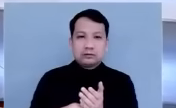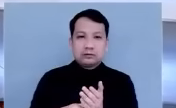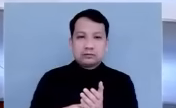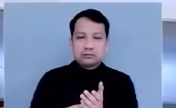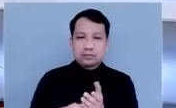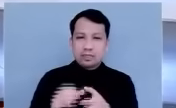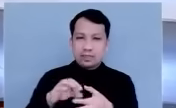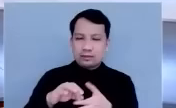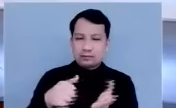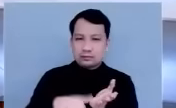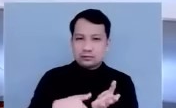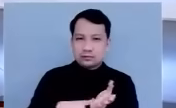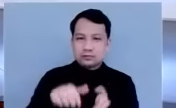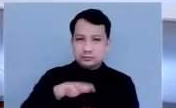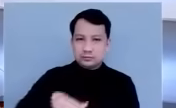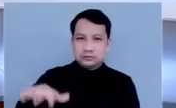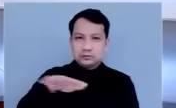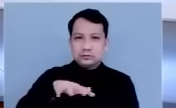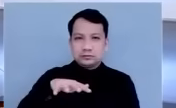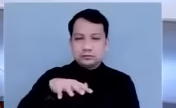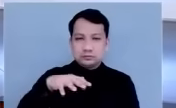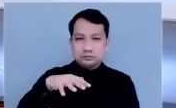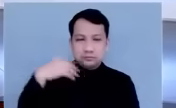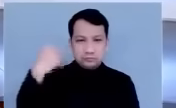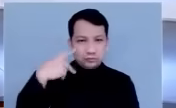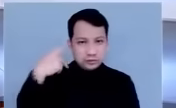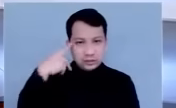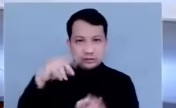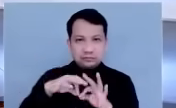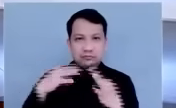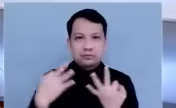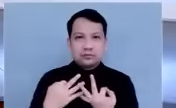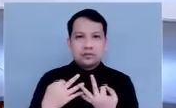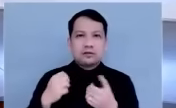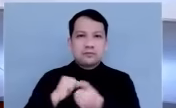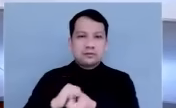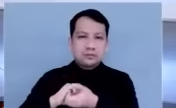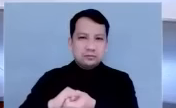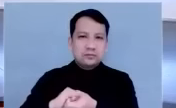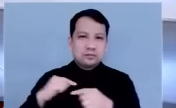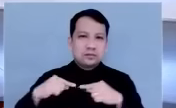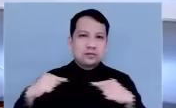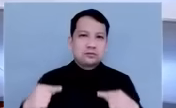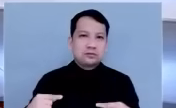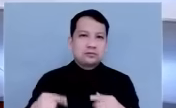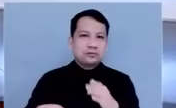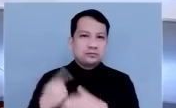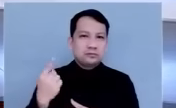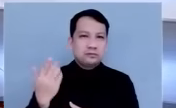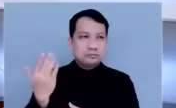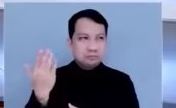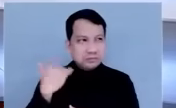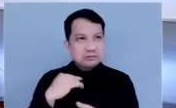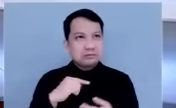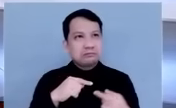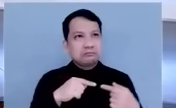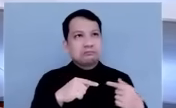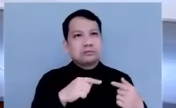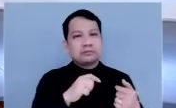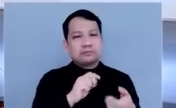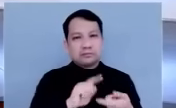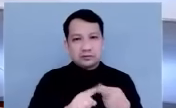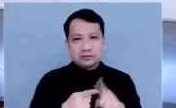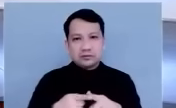gaya po ng lahat ng mga political dynasties, marami sila mga kaalyado at kaaway na minsay kalaban, minsay kakampi.